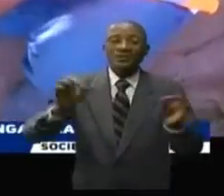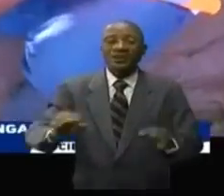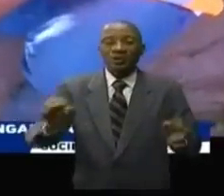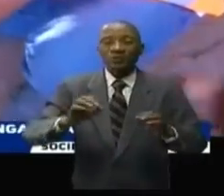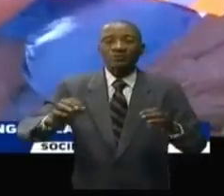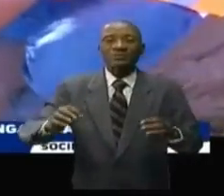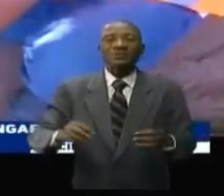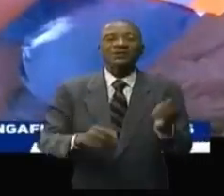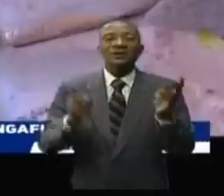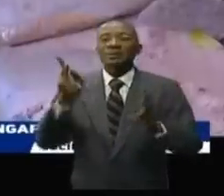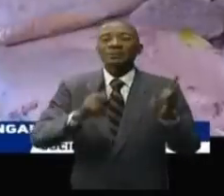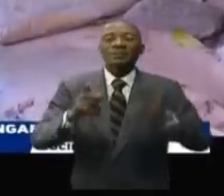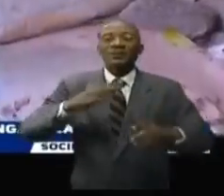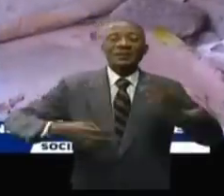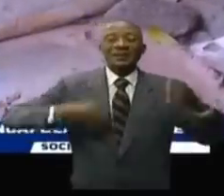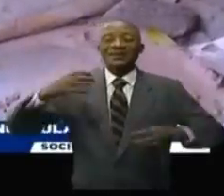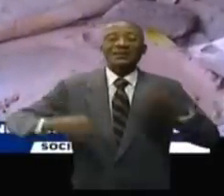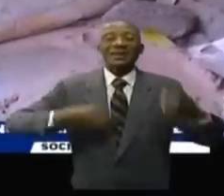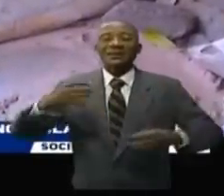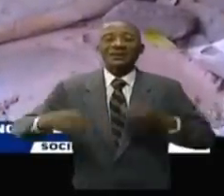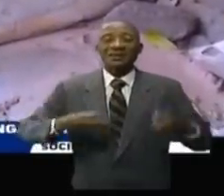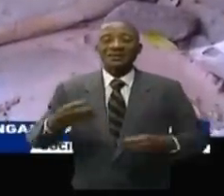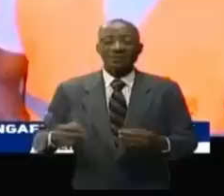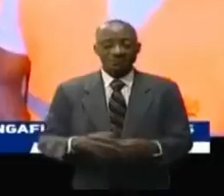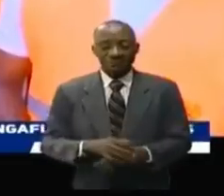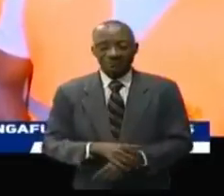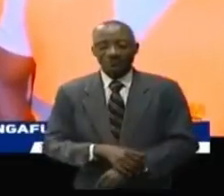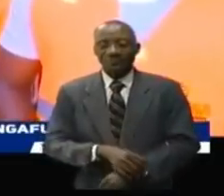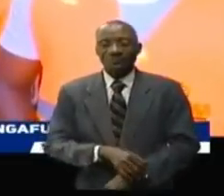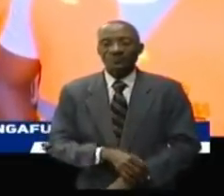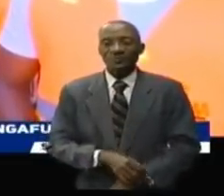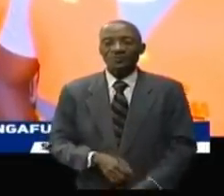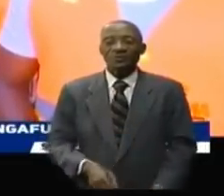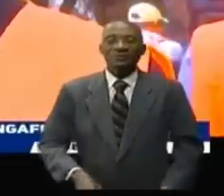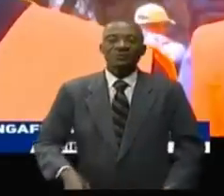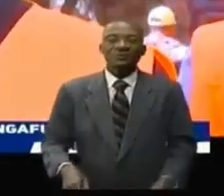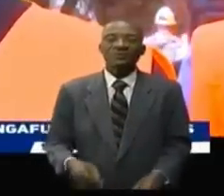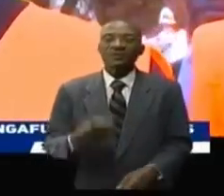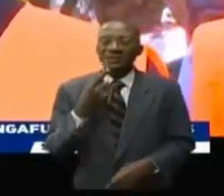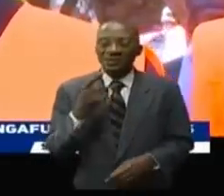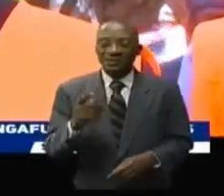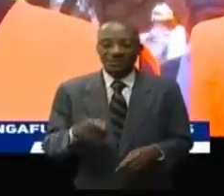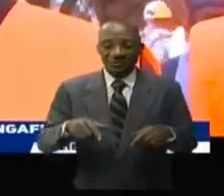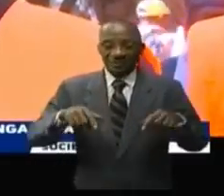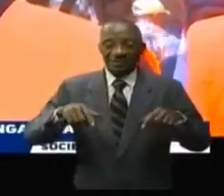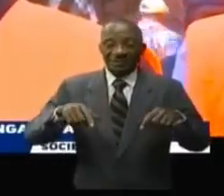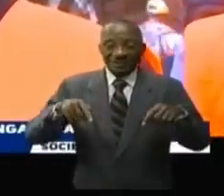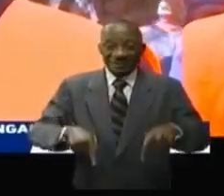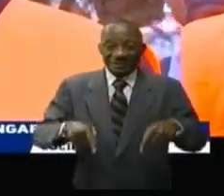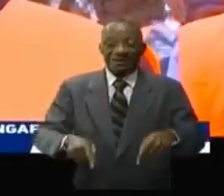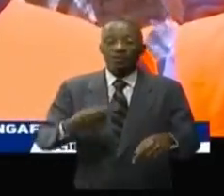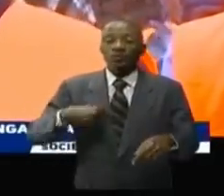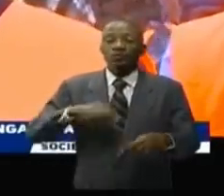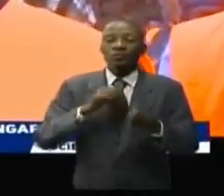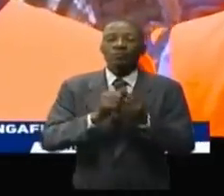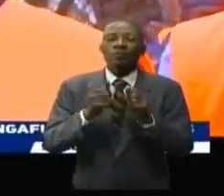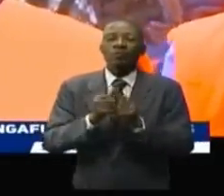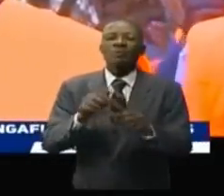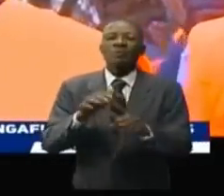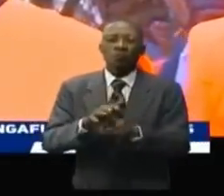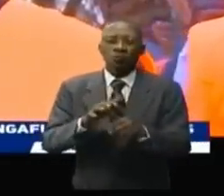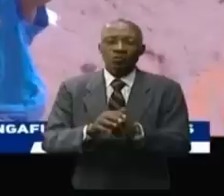les calvaires de cette population. Nous avons un sérieux problème suite à ces érosions. D'ailleurs, nous avons